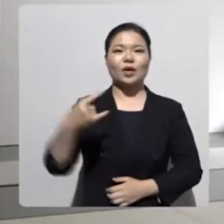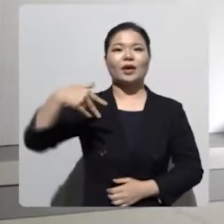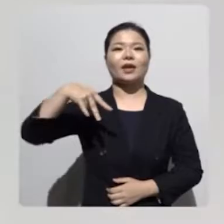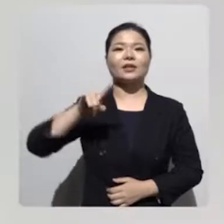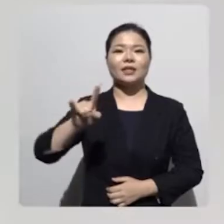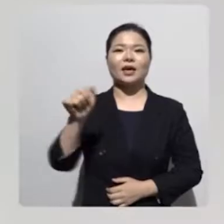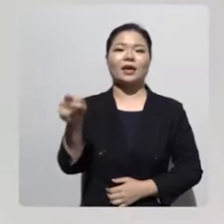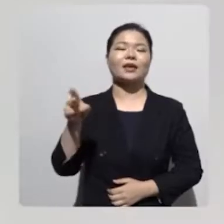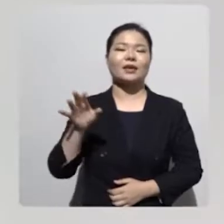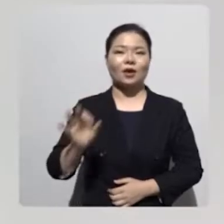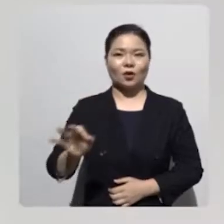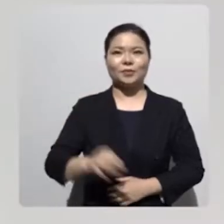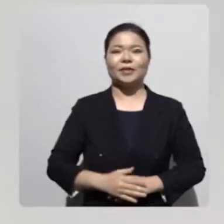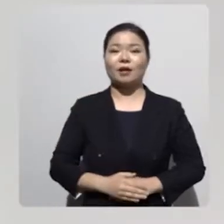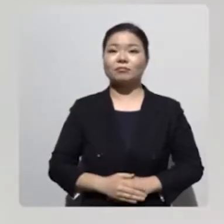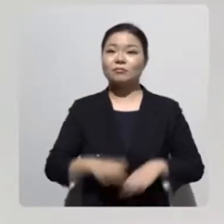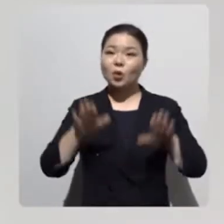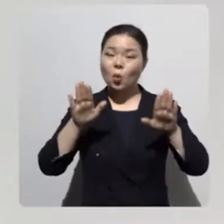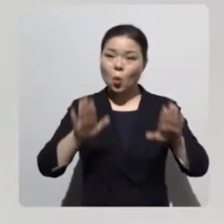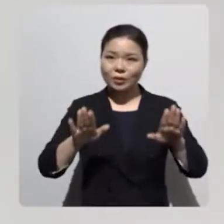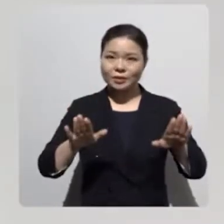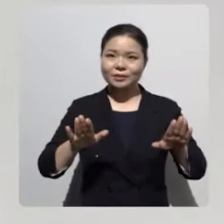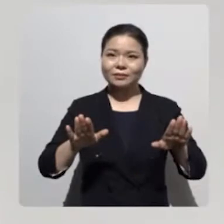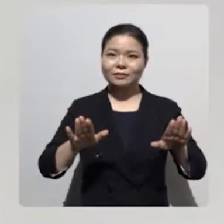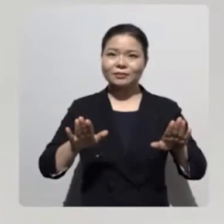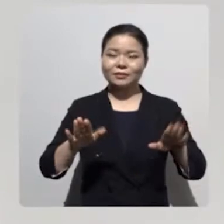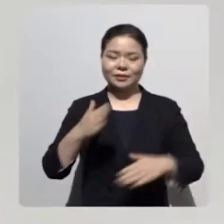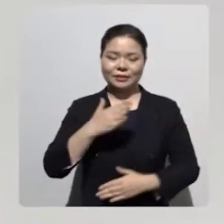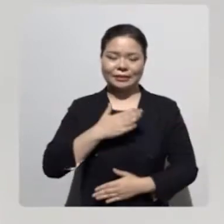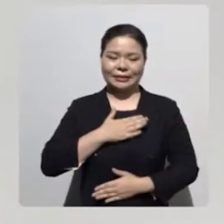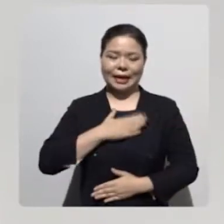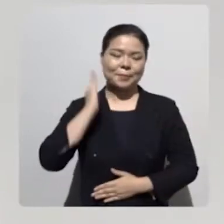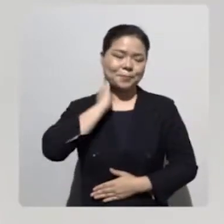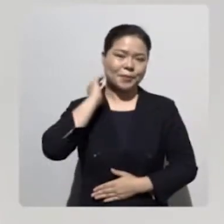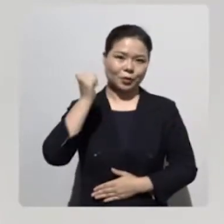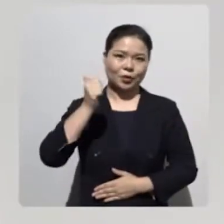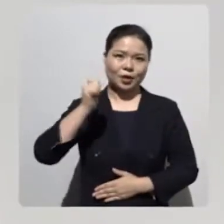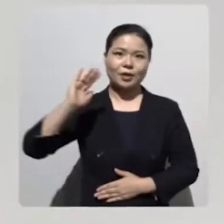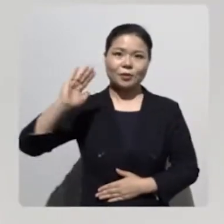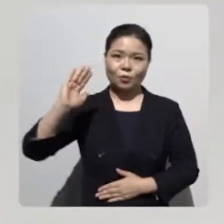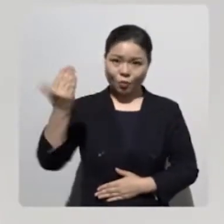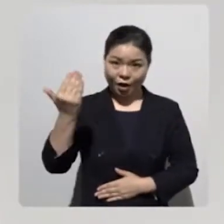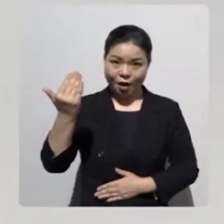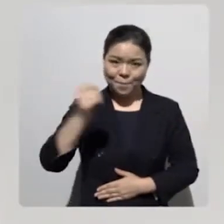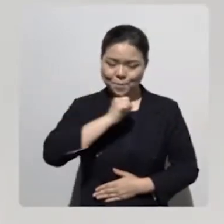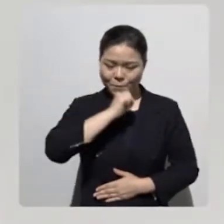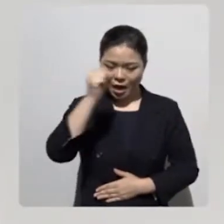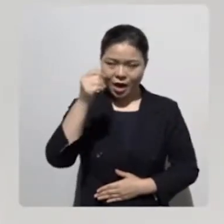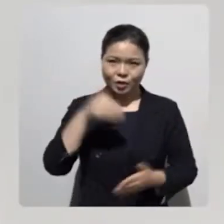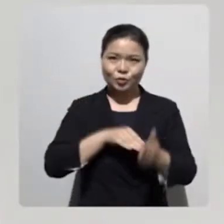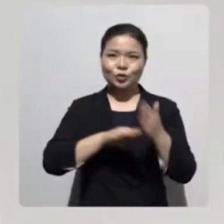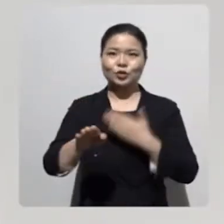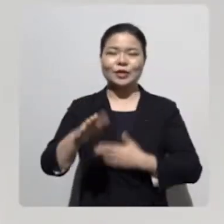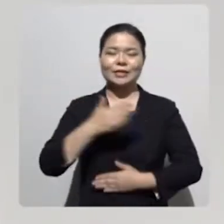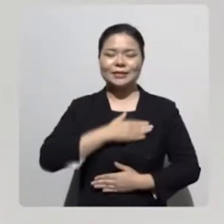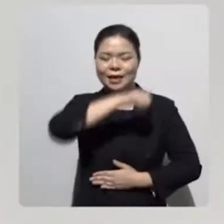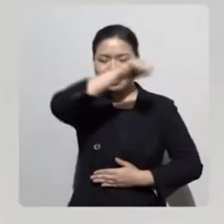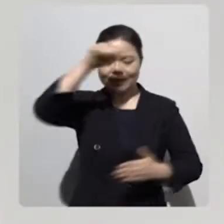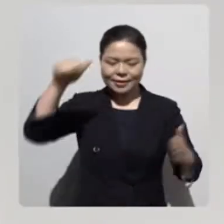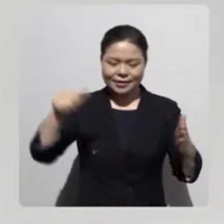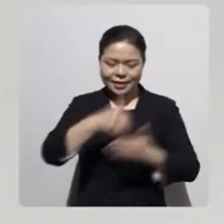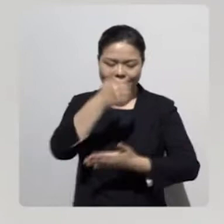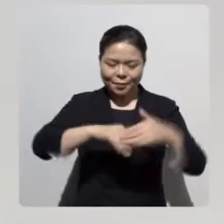최재형입니다. 오늘은 제 인생의 남은 모든 것을 던질 대통령